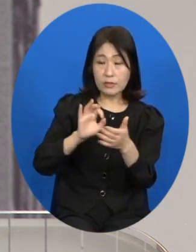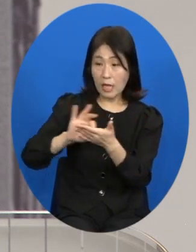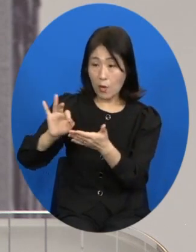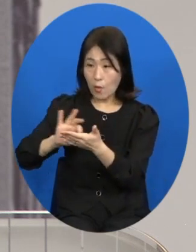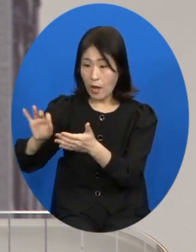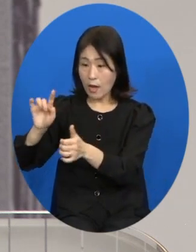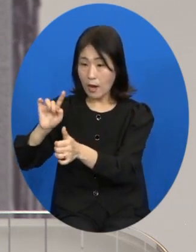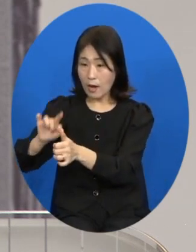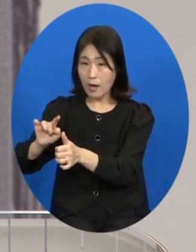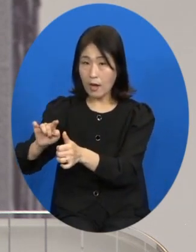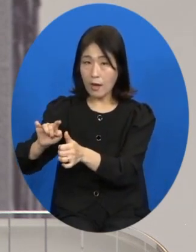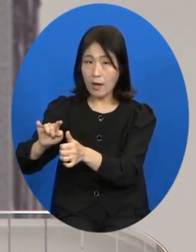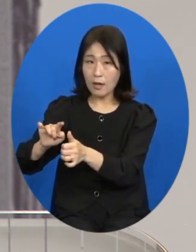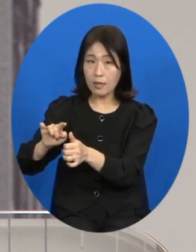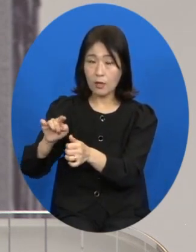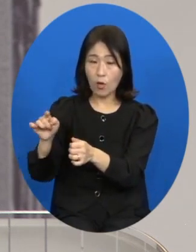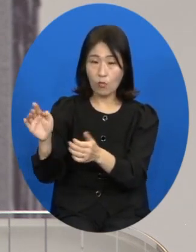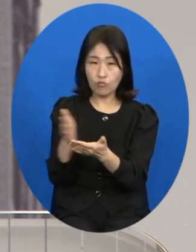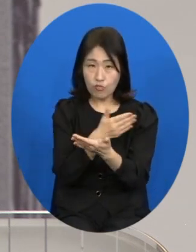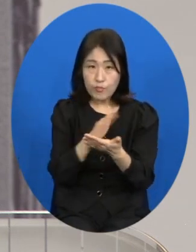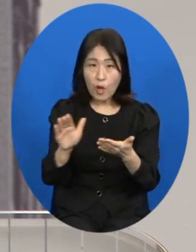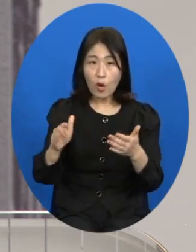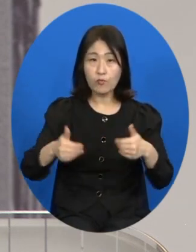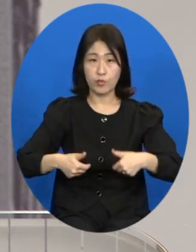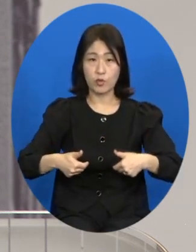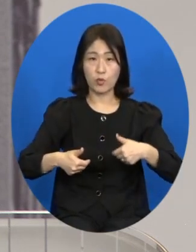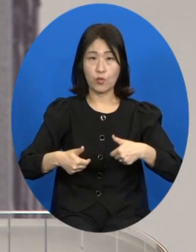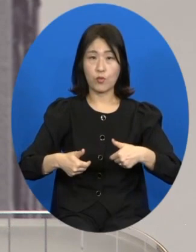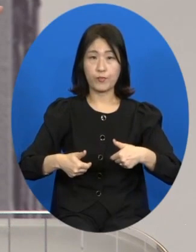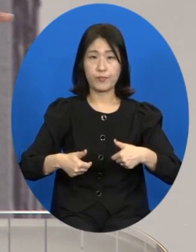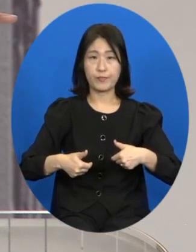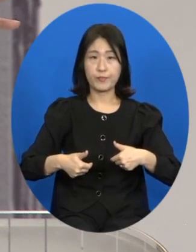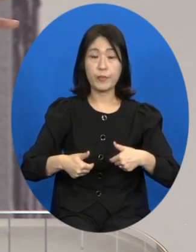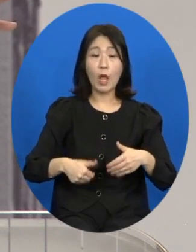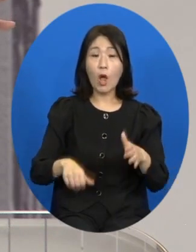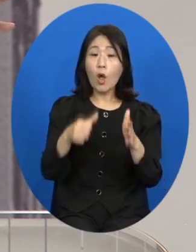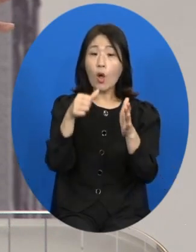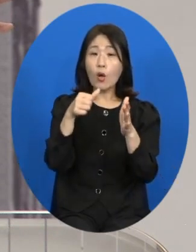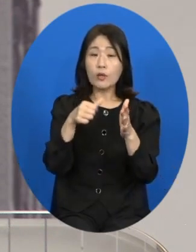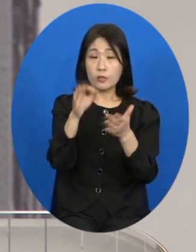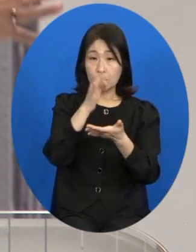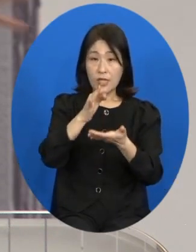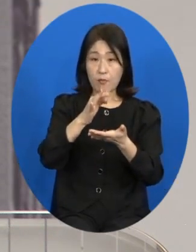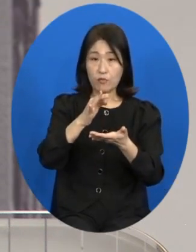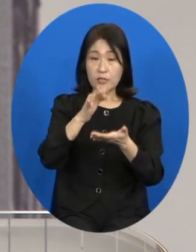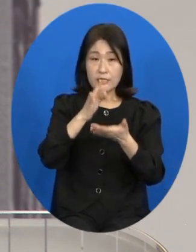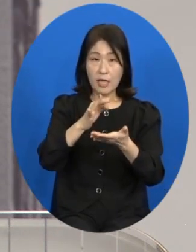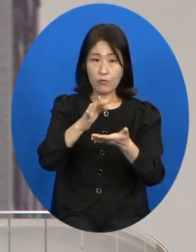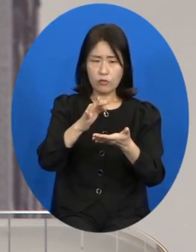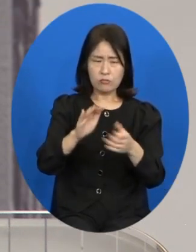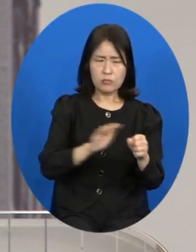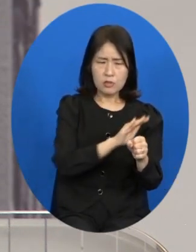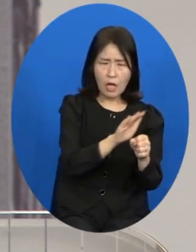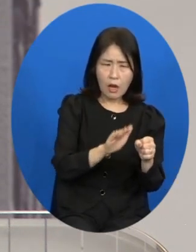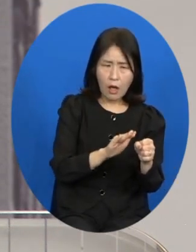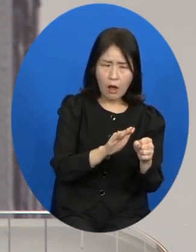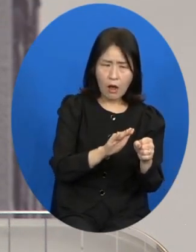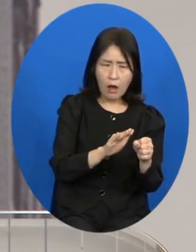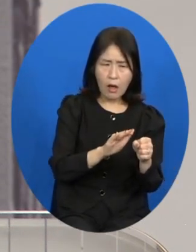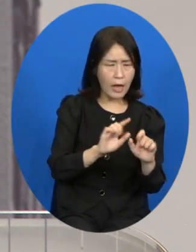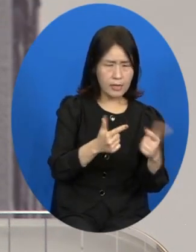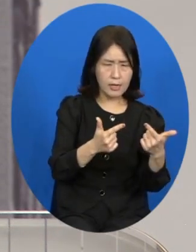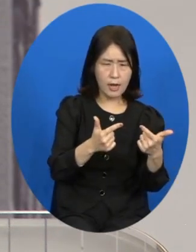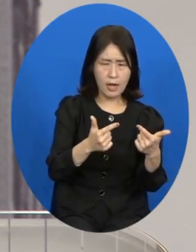분별하십시오 사랑의 대상이 아니고 사용해야 될 대상이에요 사람이 이걸 거꾸로 해요